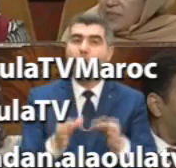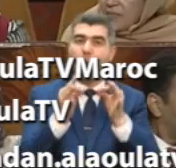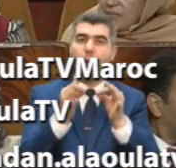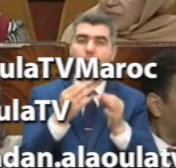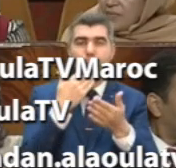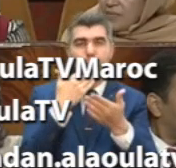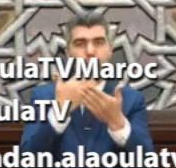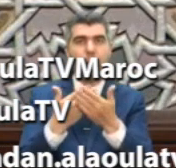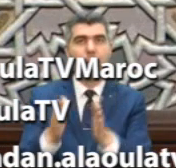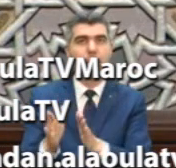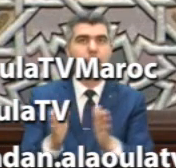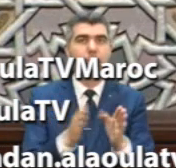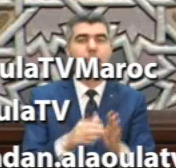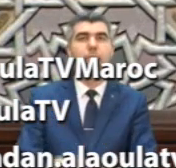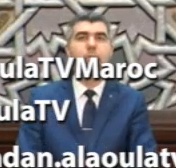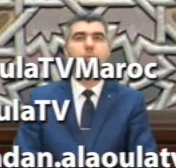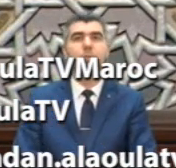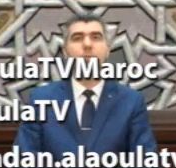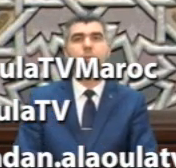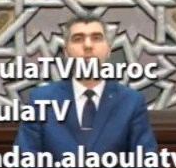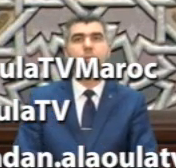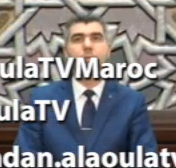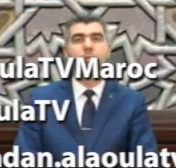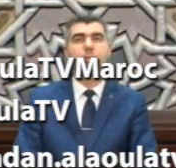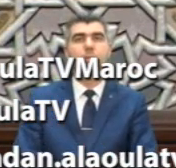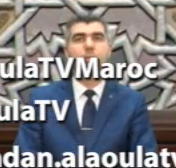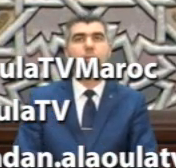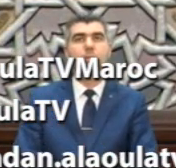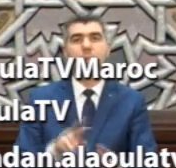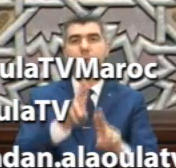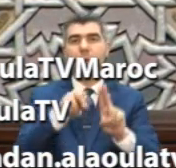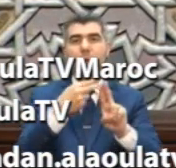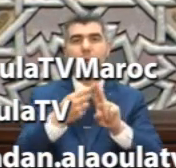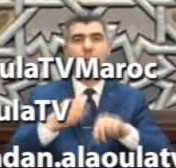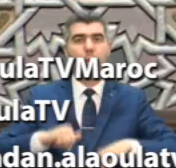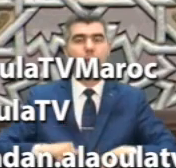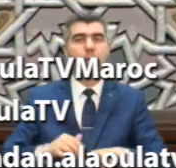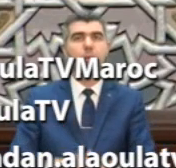شكرا. شكرا السيدة الوزيرة.